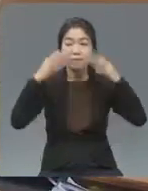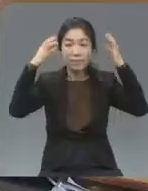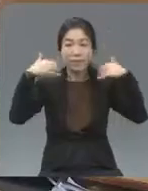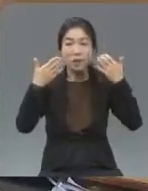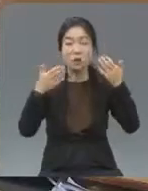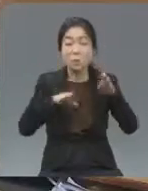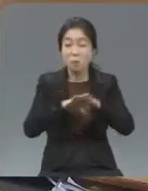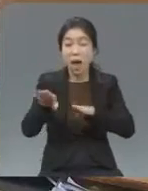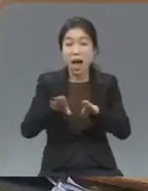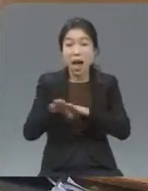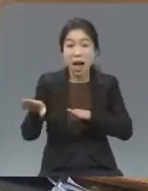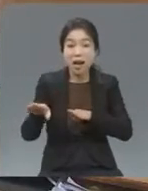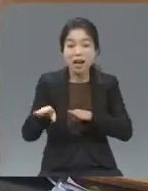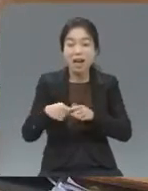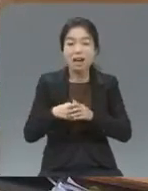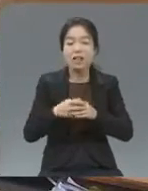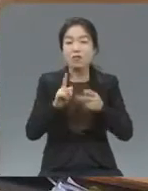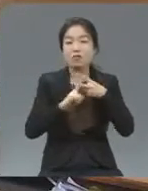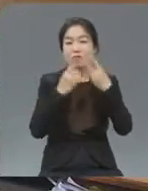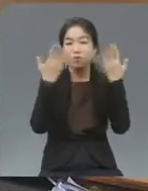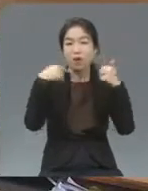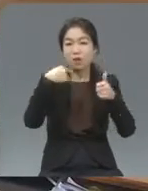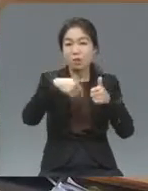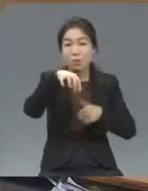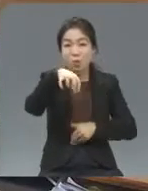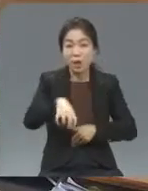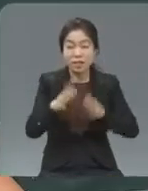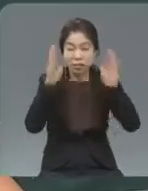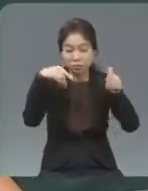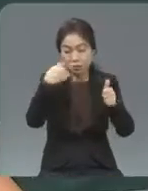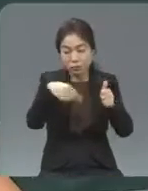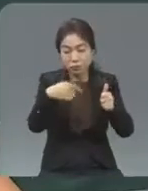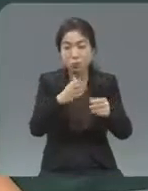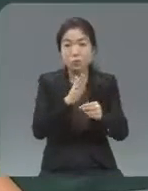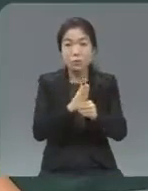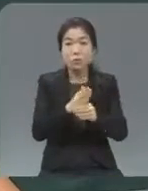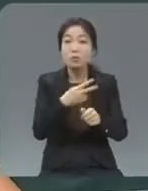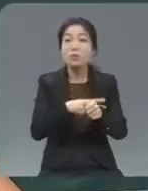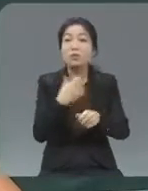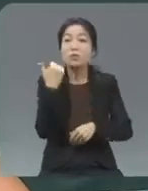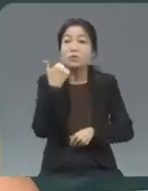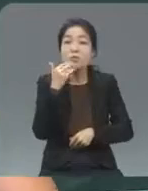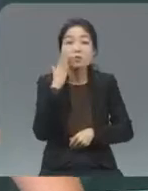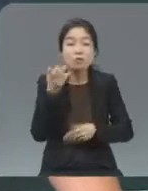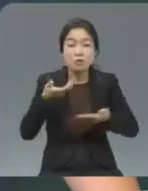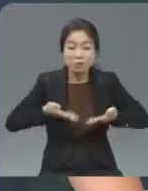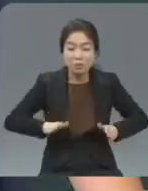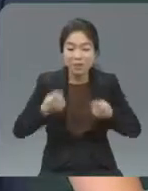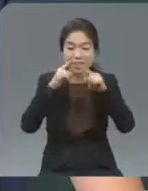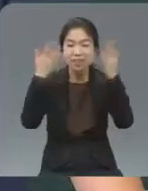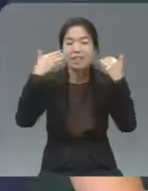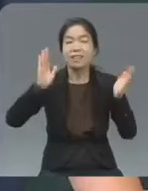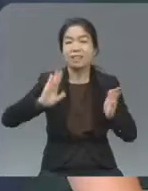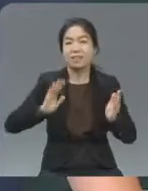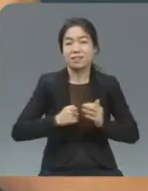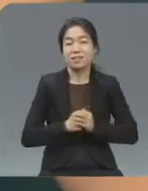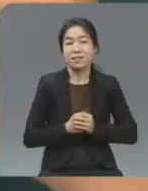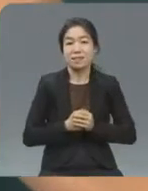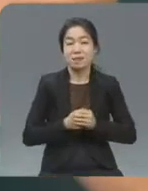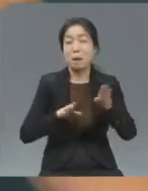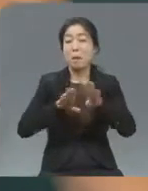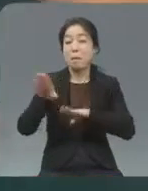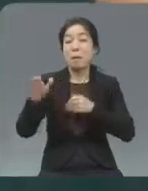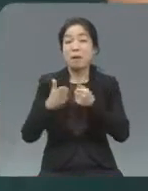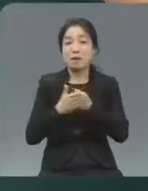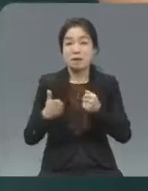여름방학을 맞은 중학교 교실에서 과목별 보충 수업이 한창입니다. 선생님은 울산 출신의 대학생들입니다. 방학을 맞아